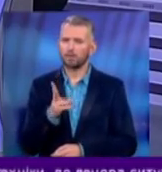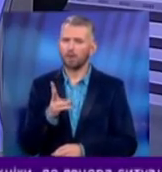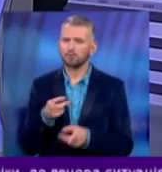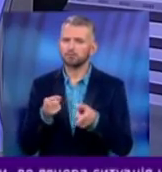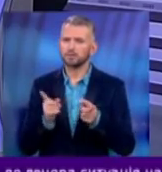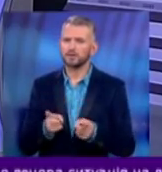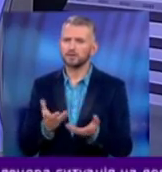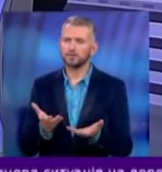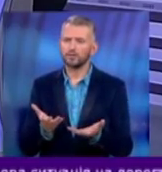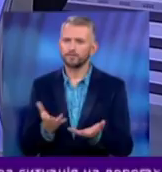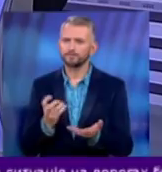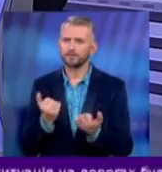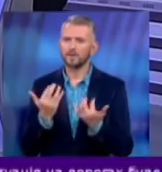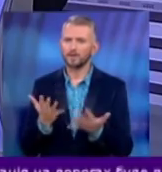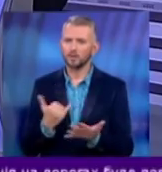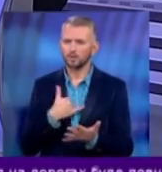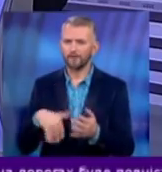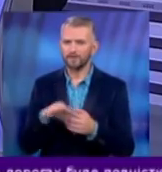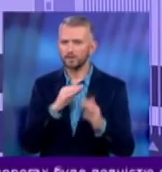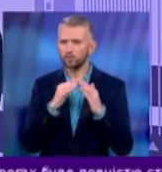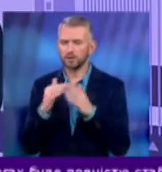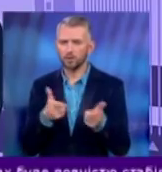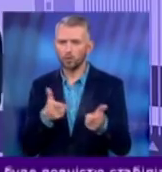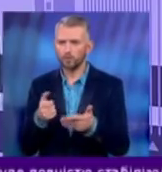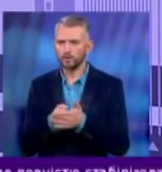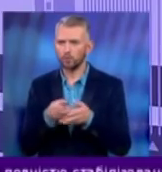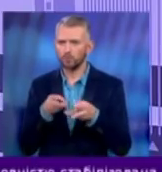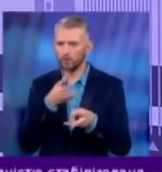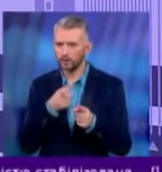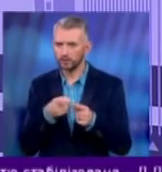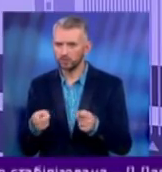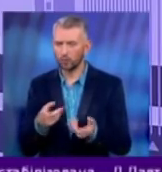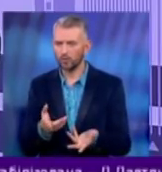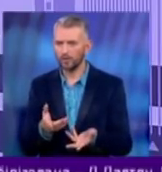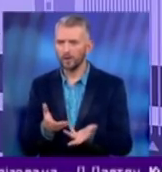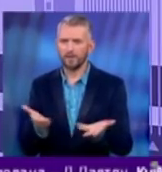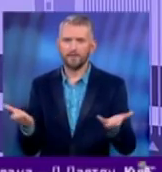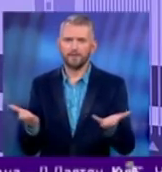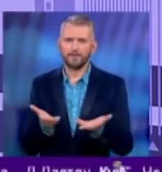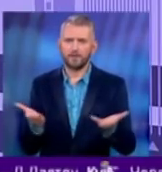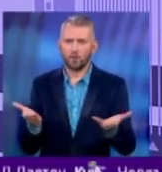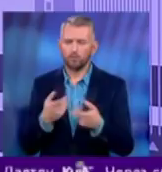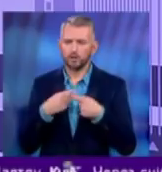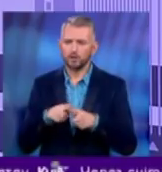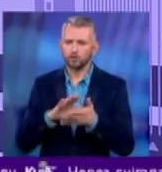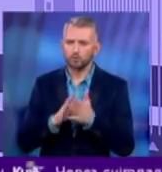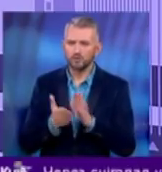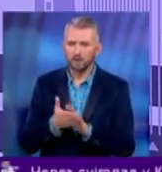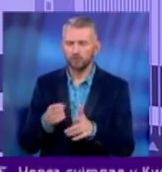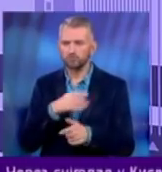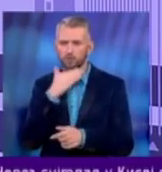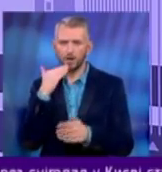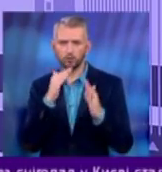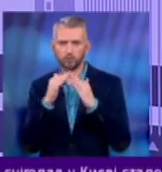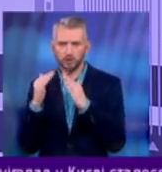дійсно зараз у нас вже всі будинки готові до опалювального сезону. В якому технічному стані? Чи багато